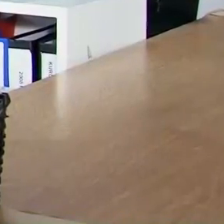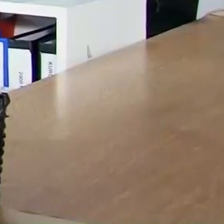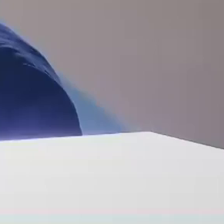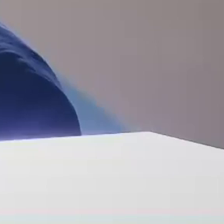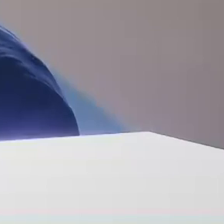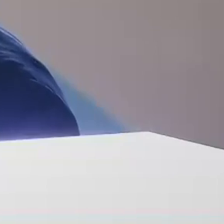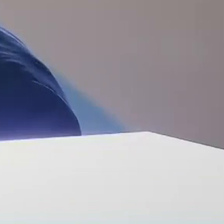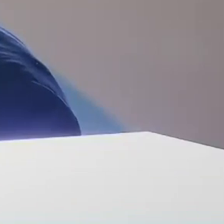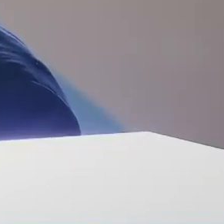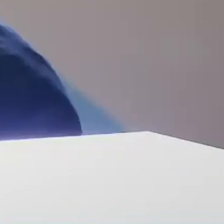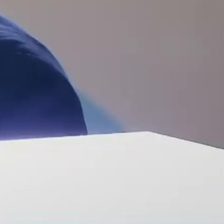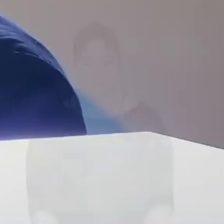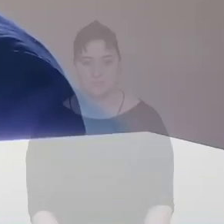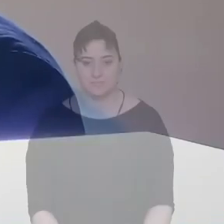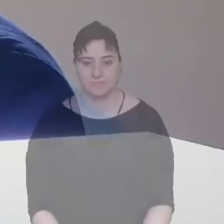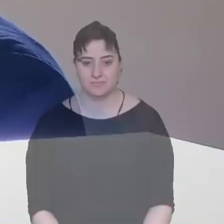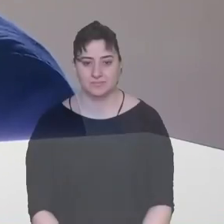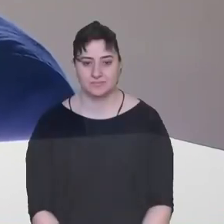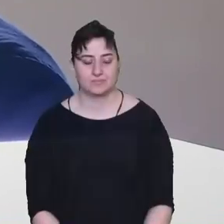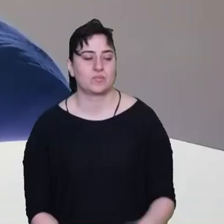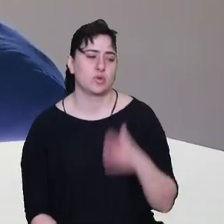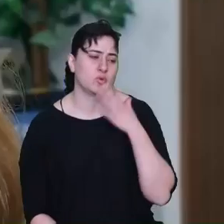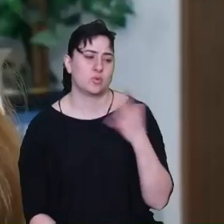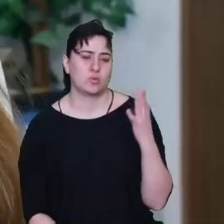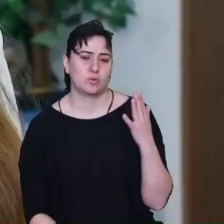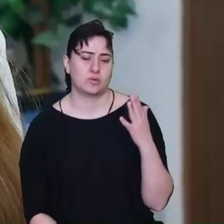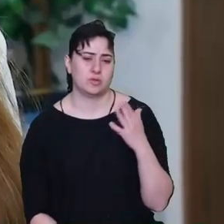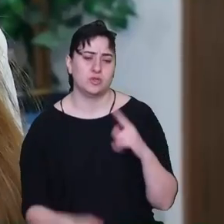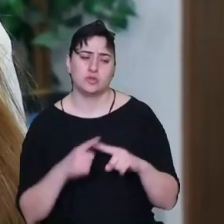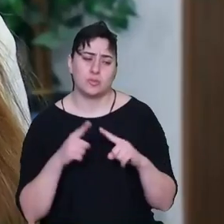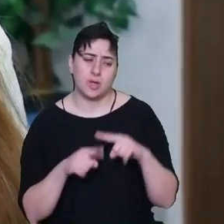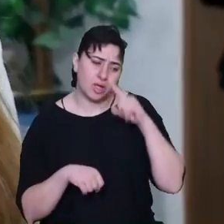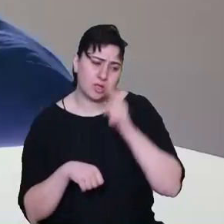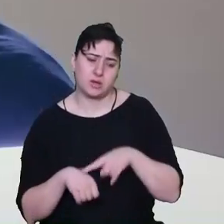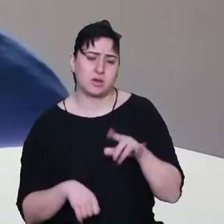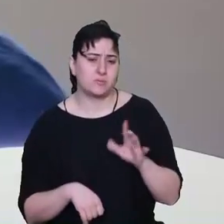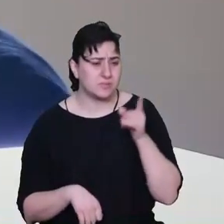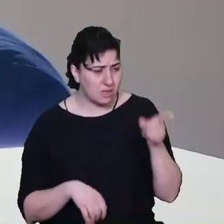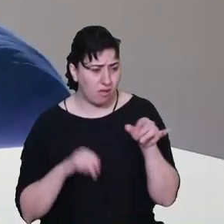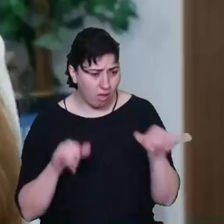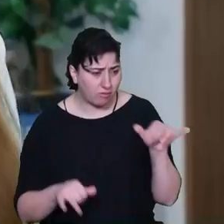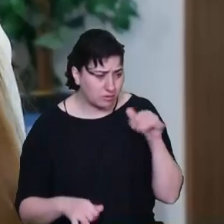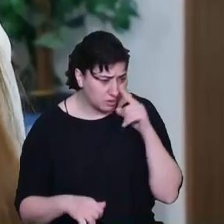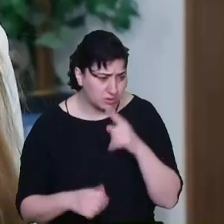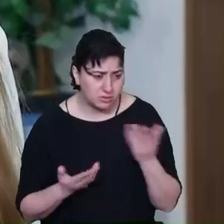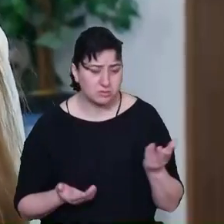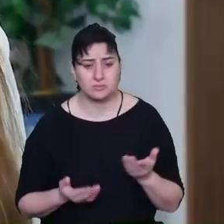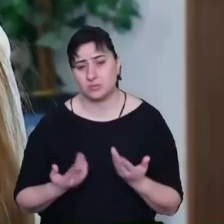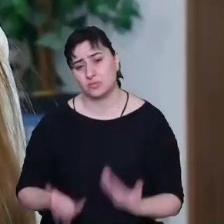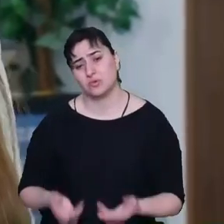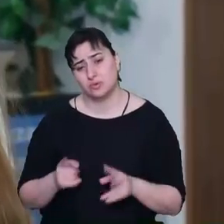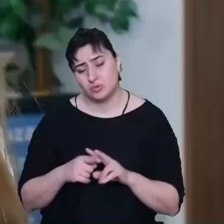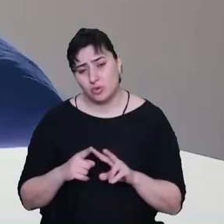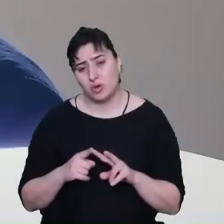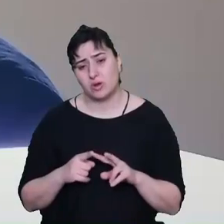Tuğba nasıl söylesem diye kıvranıyor. Yok artık yani Tuğba, inanamıyorum ya, sen de mi? Ya Nurhan'cığım